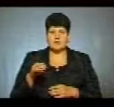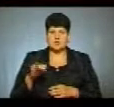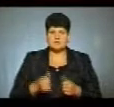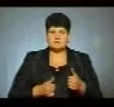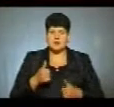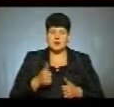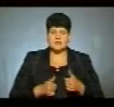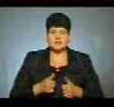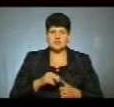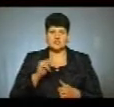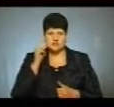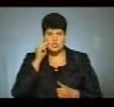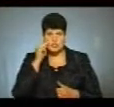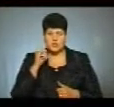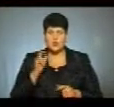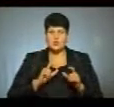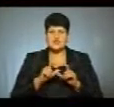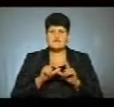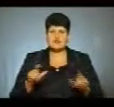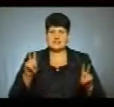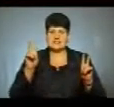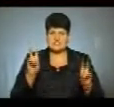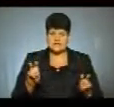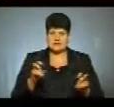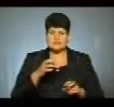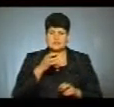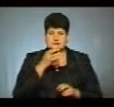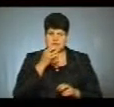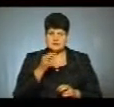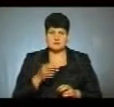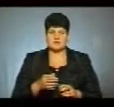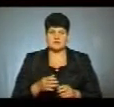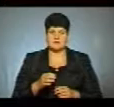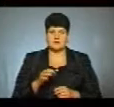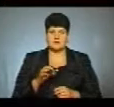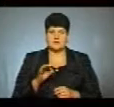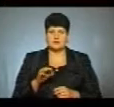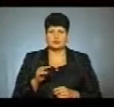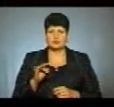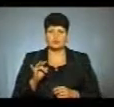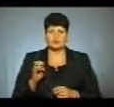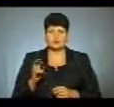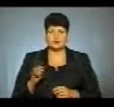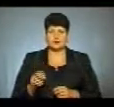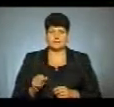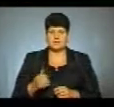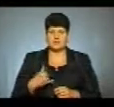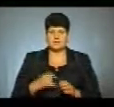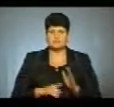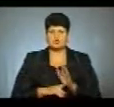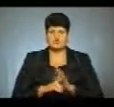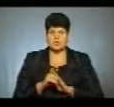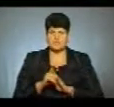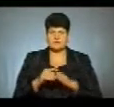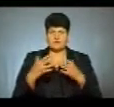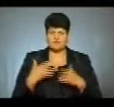з командою з Чернігова «Університет», повідомила помічниця тренера галичанки Олена Туркула. У нас почався